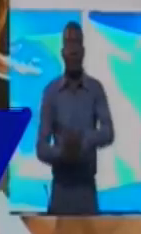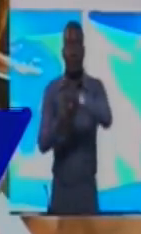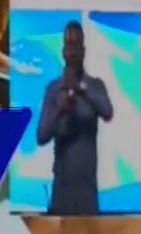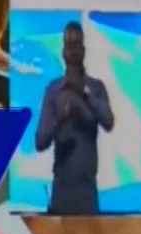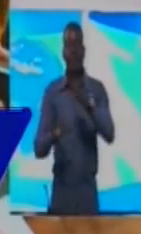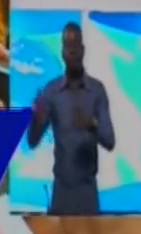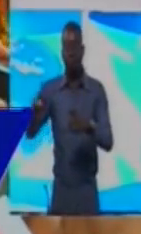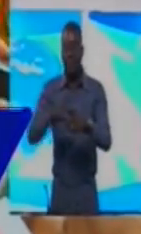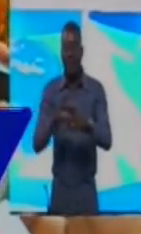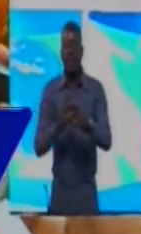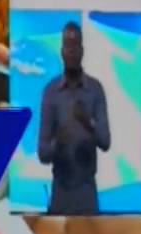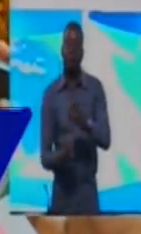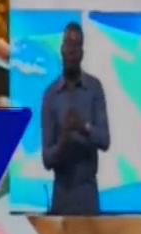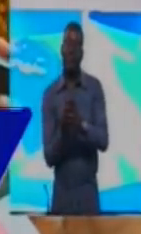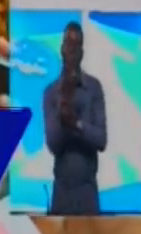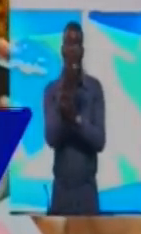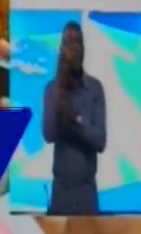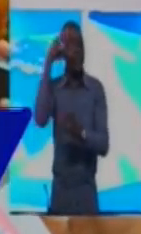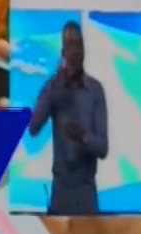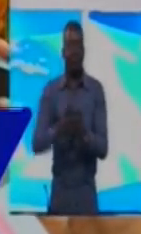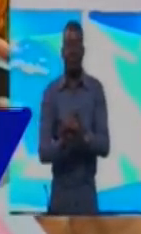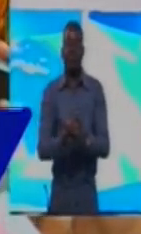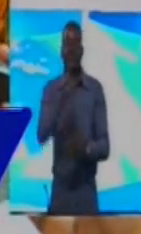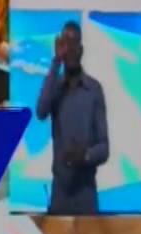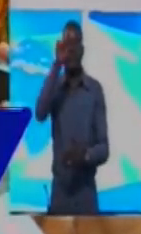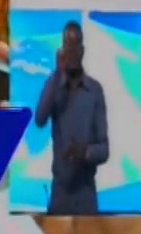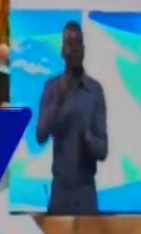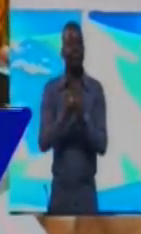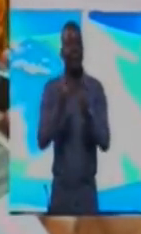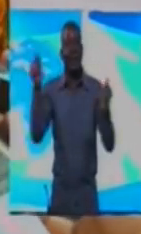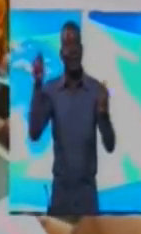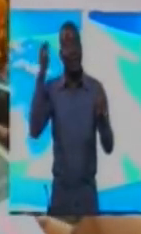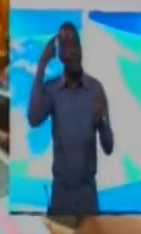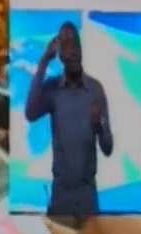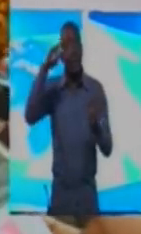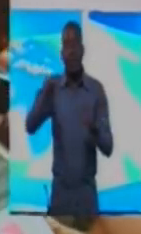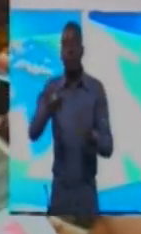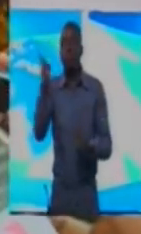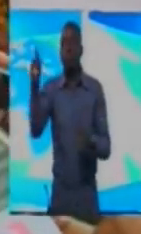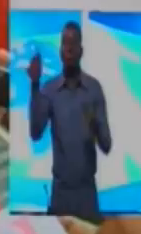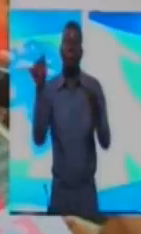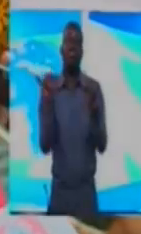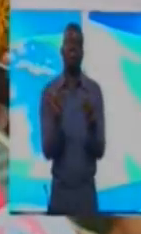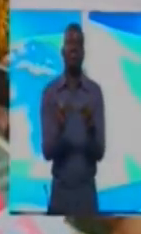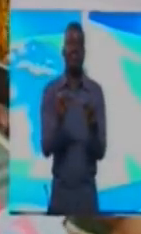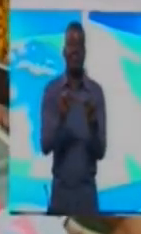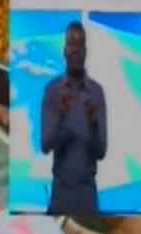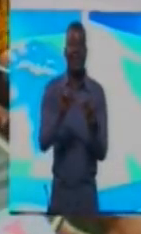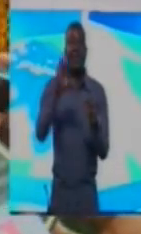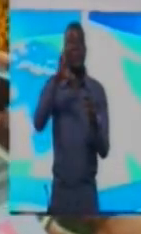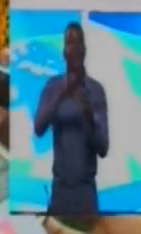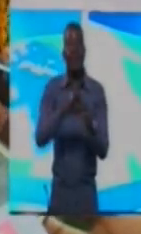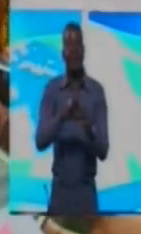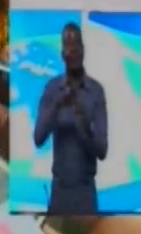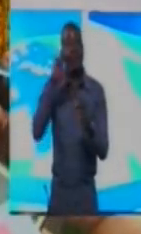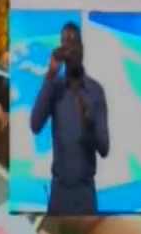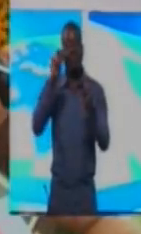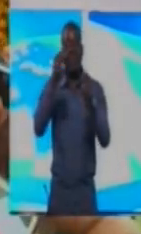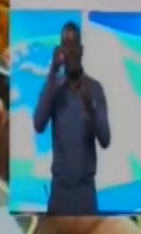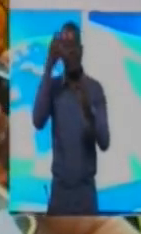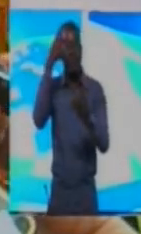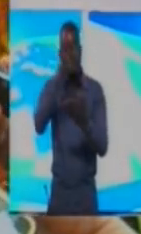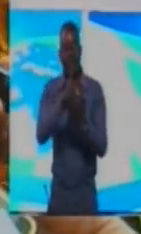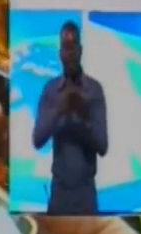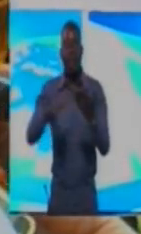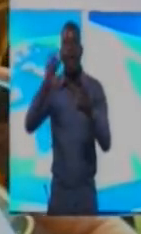promouvoir en réalité sa foi sans susciter autre mesure de l'anathème de la part